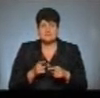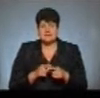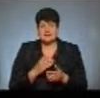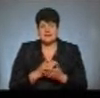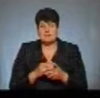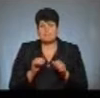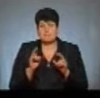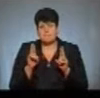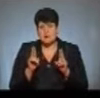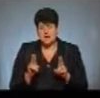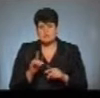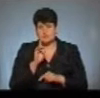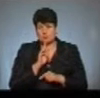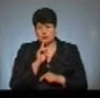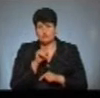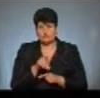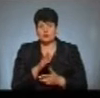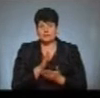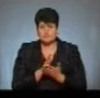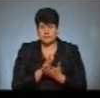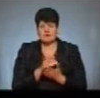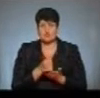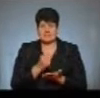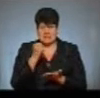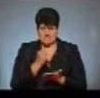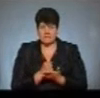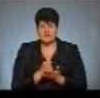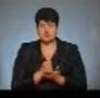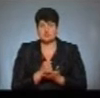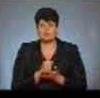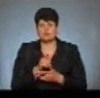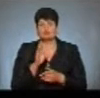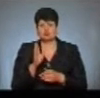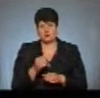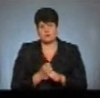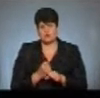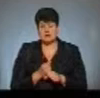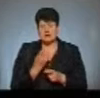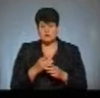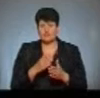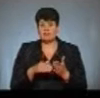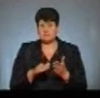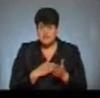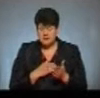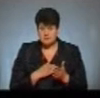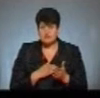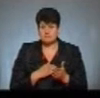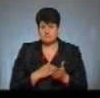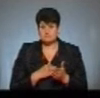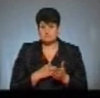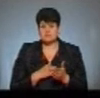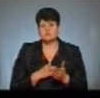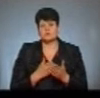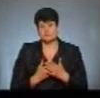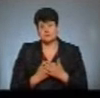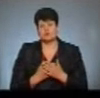таке правило, і поки воно діє, воно затверджене, воно буде працювати. Якщо його відмінять, то тоді, очевидно,